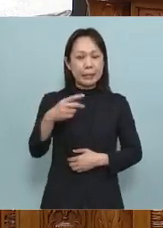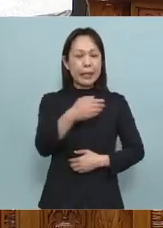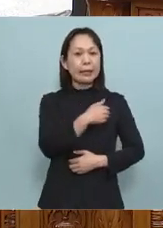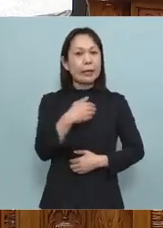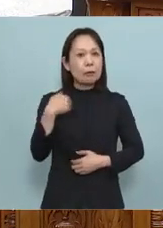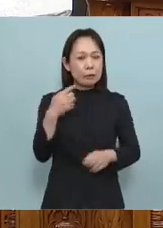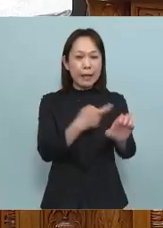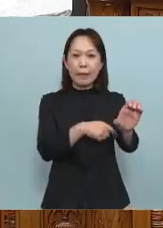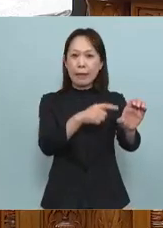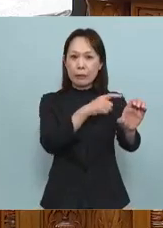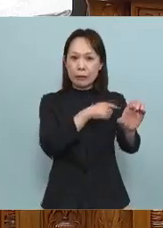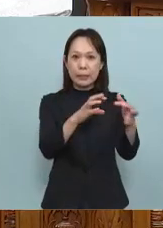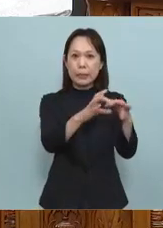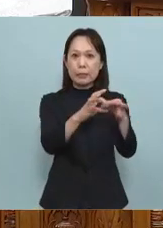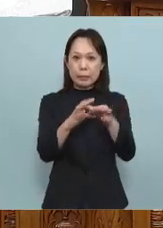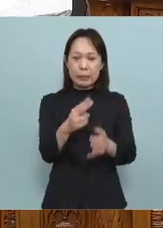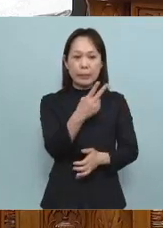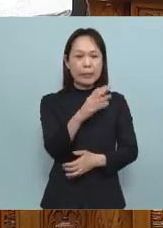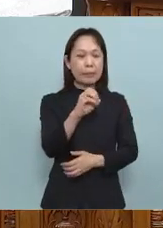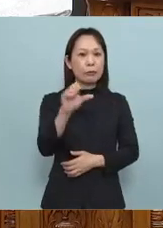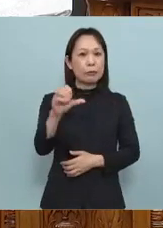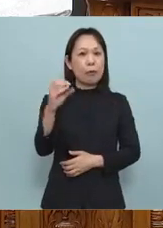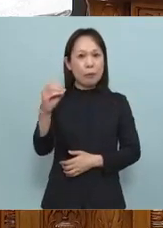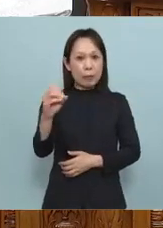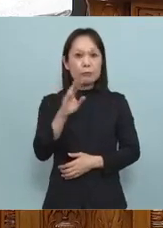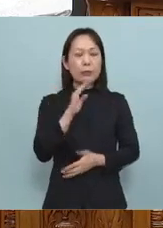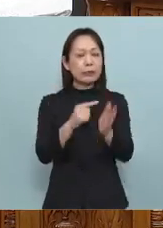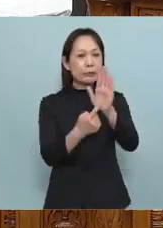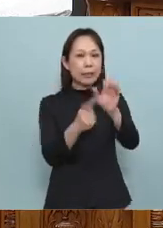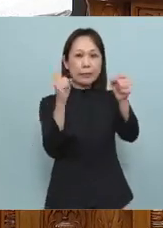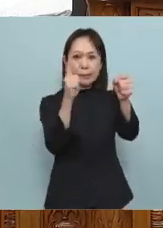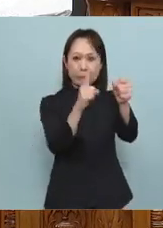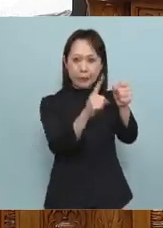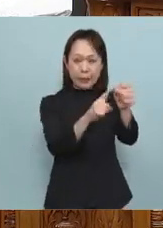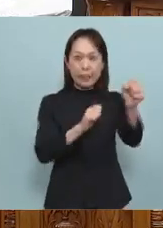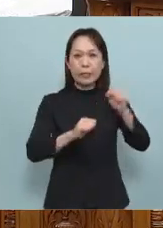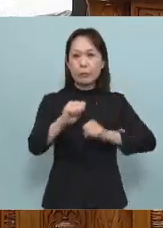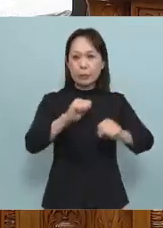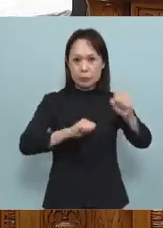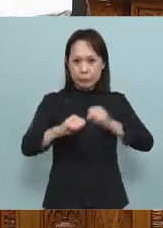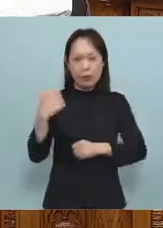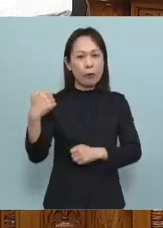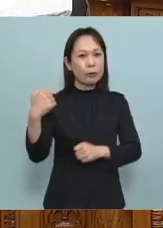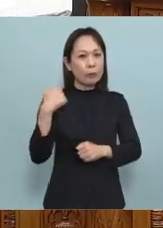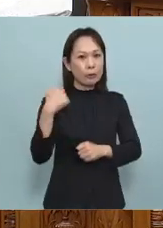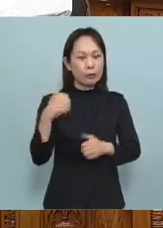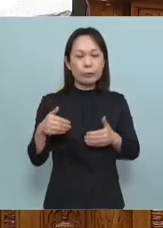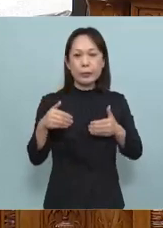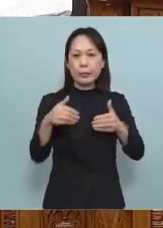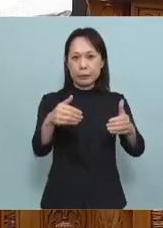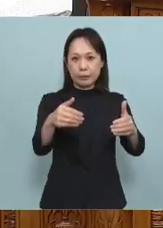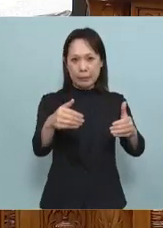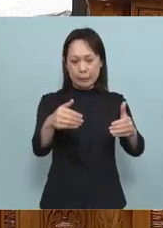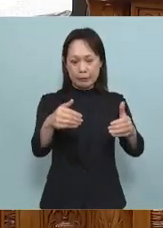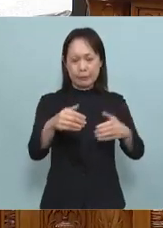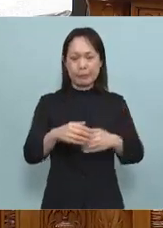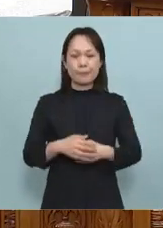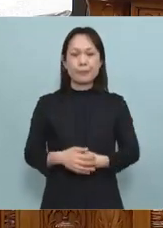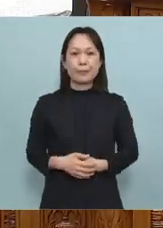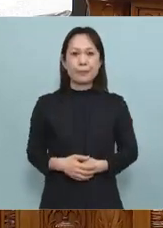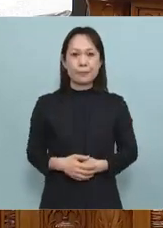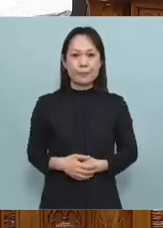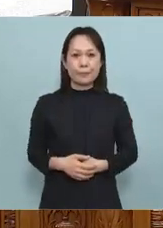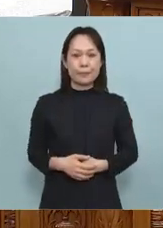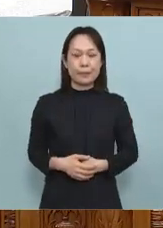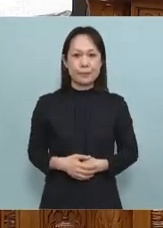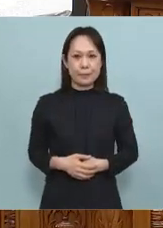ており、2050年カーボンニュートラルの実現に向けた取り組み、強力に推進をしてまいります。